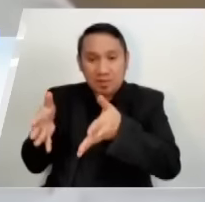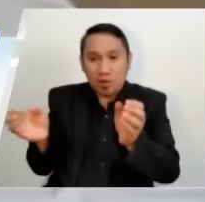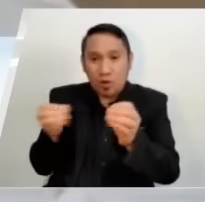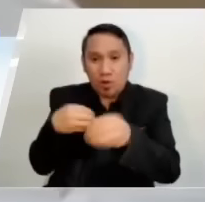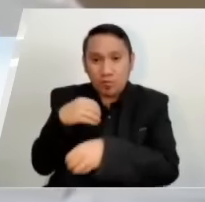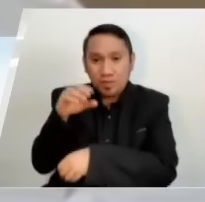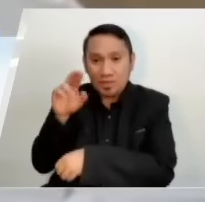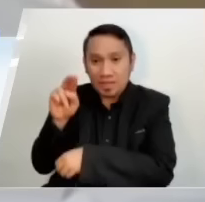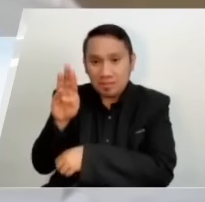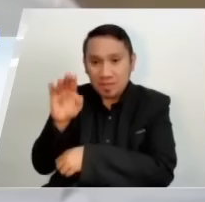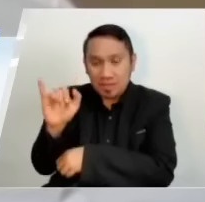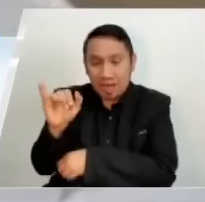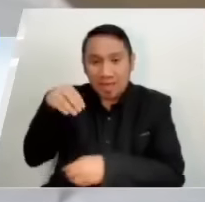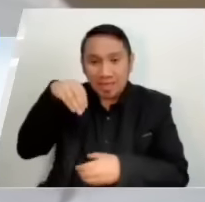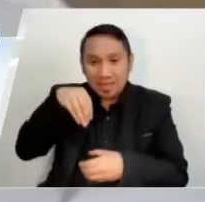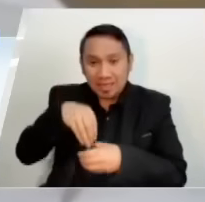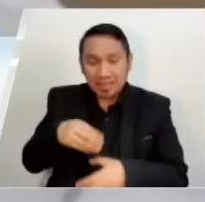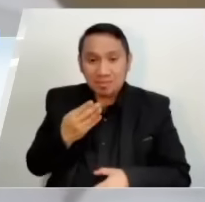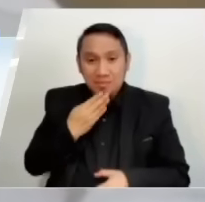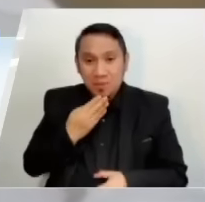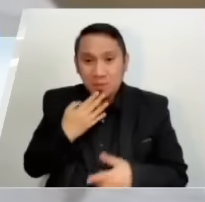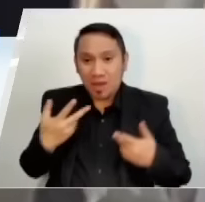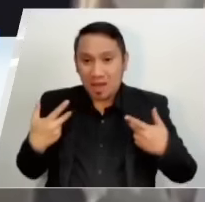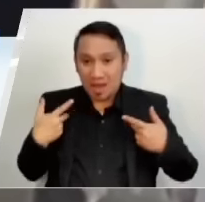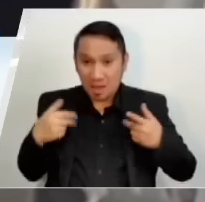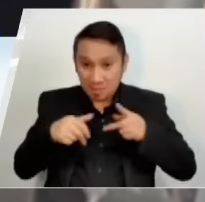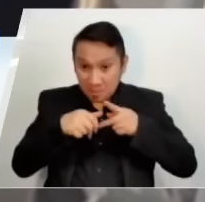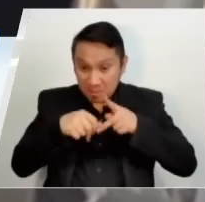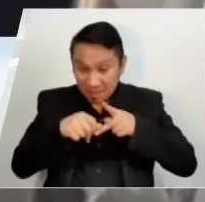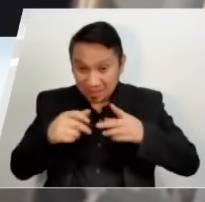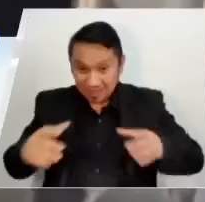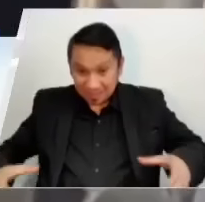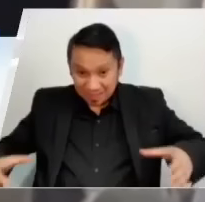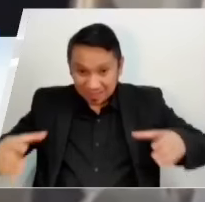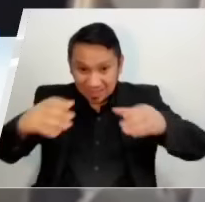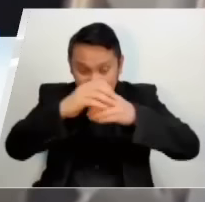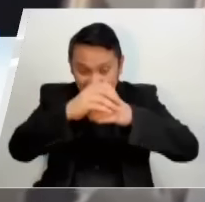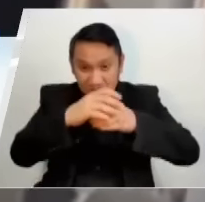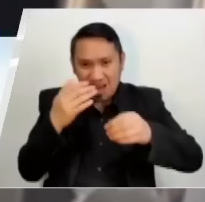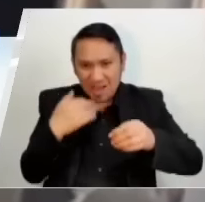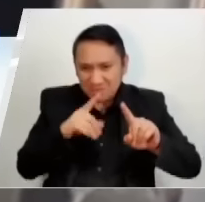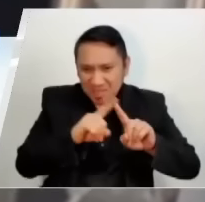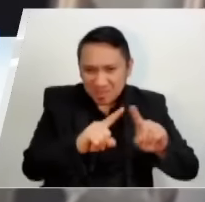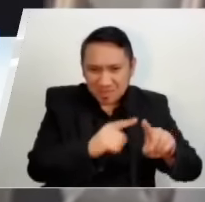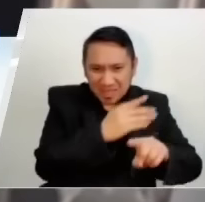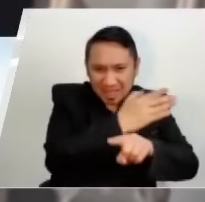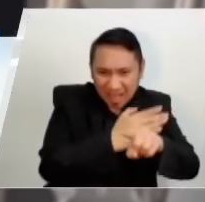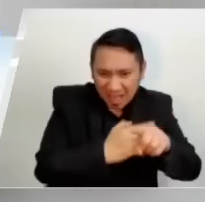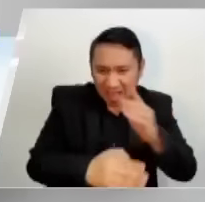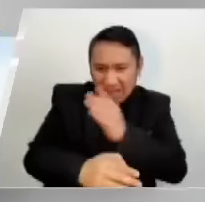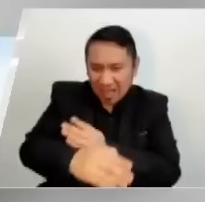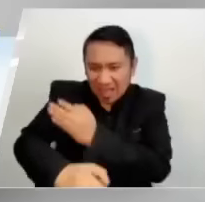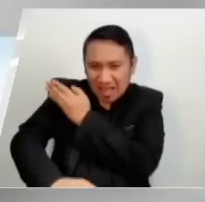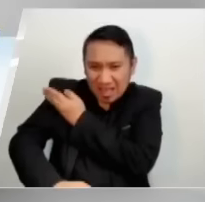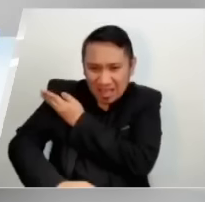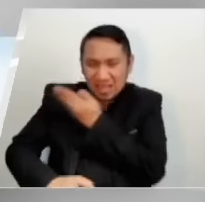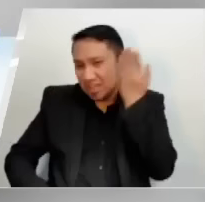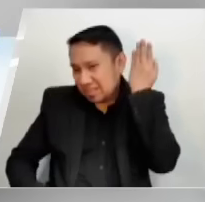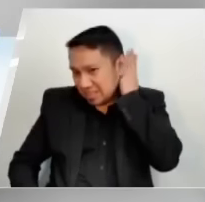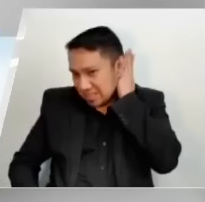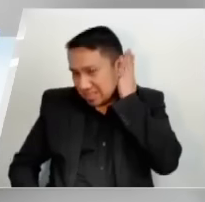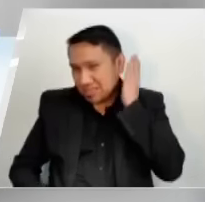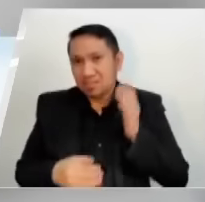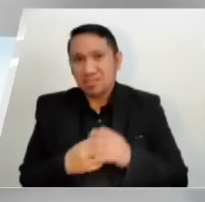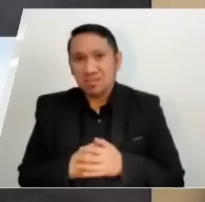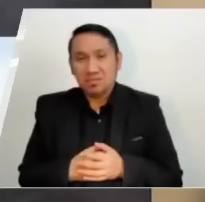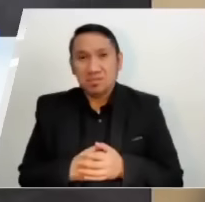City. Nakasilid sa plastic sa loob ng isang paper bag ang isang kamay, paa at pares ng tenga. Nakasulat naman sa